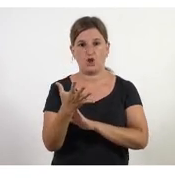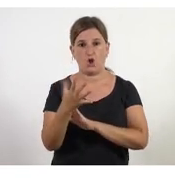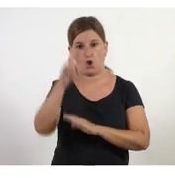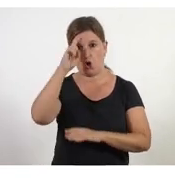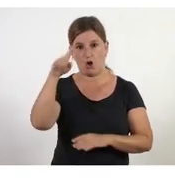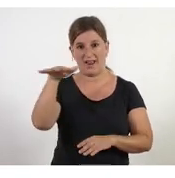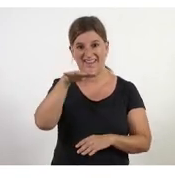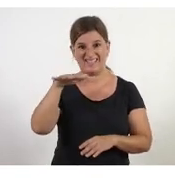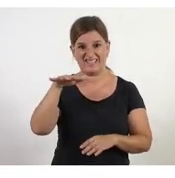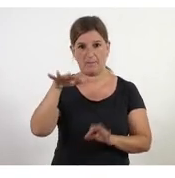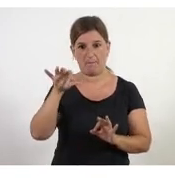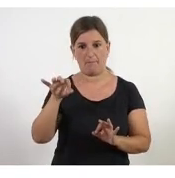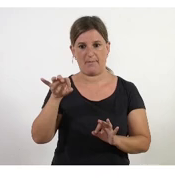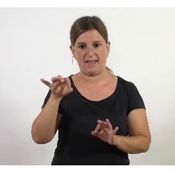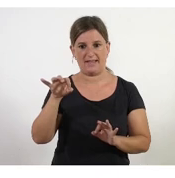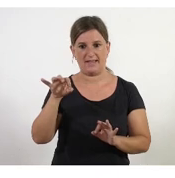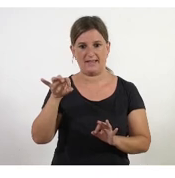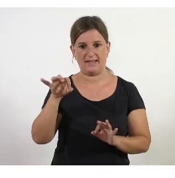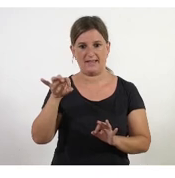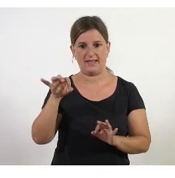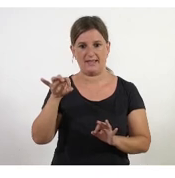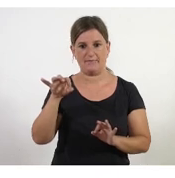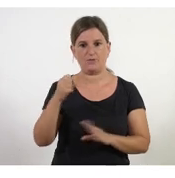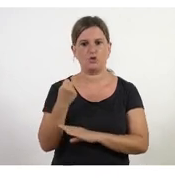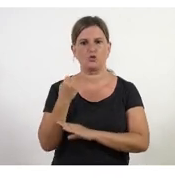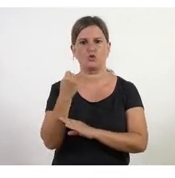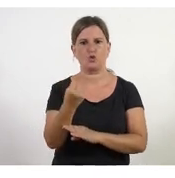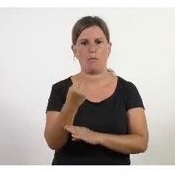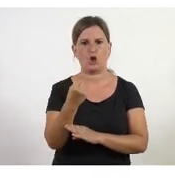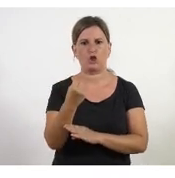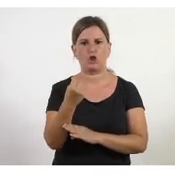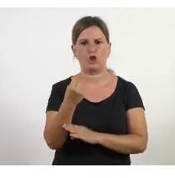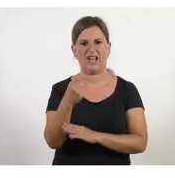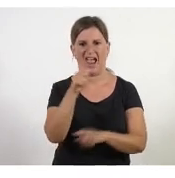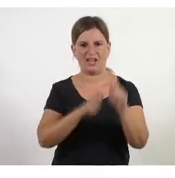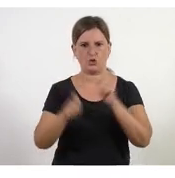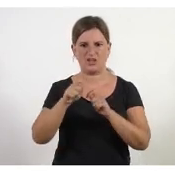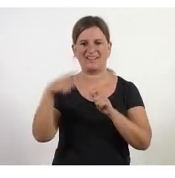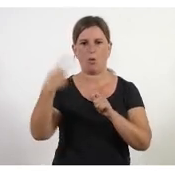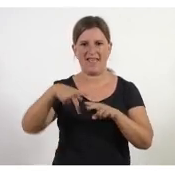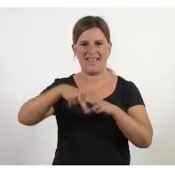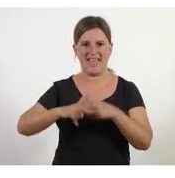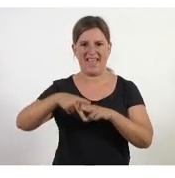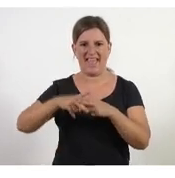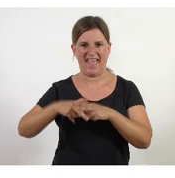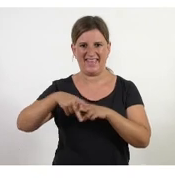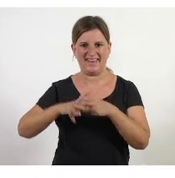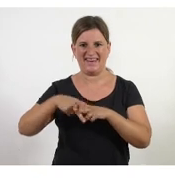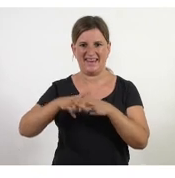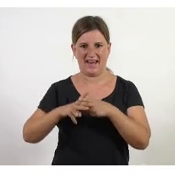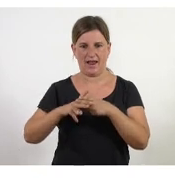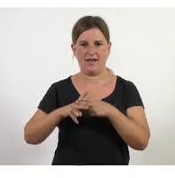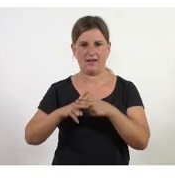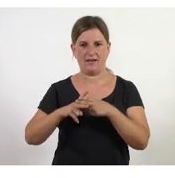veritat? Suport associatiu té una eina de comptabilitat, el que no sé si és completament gratuïta, i jo